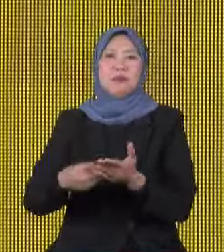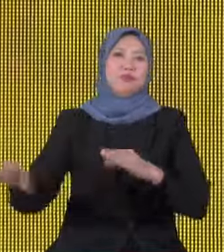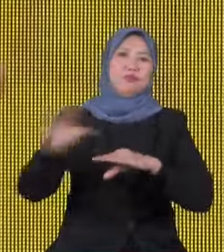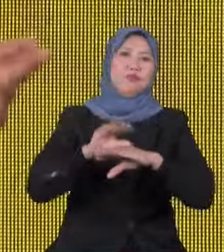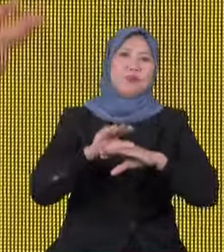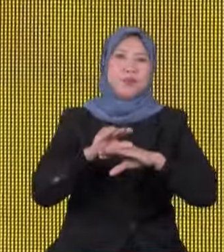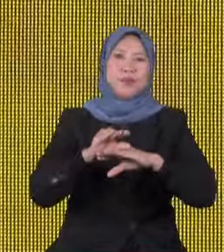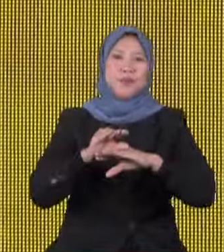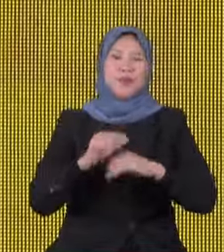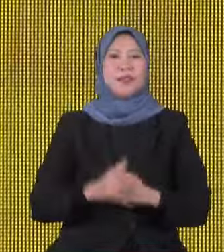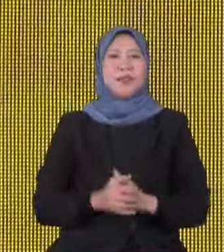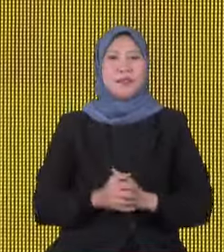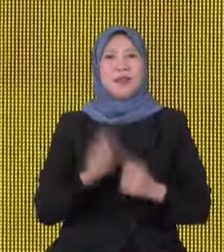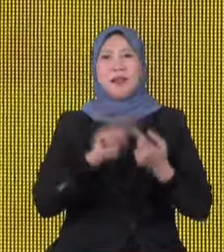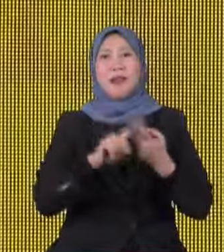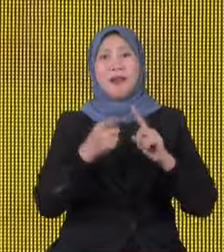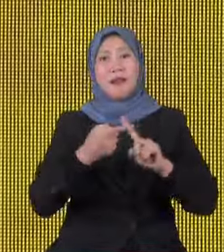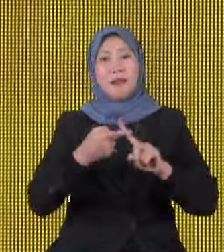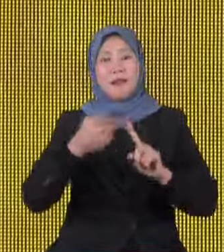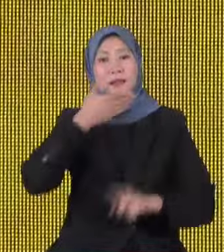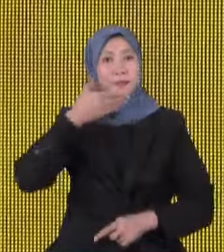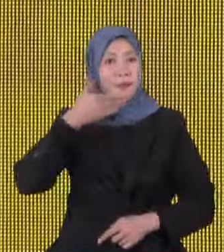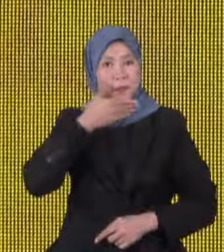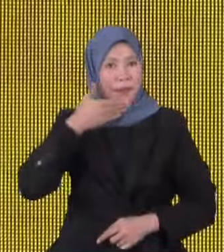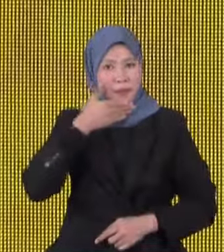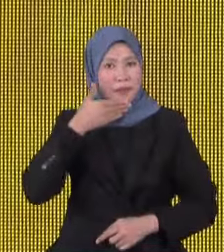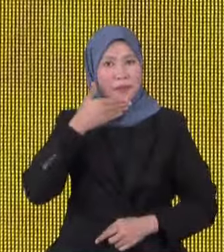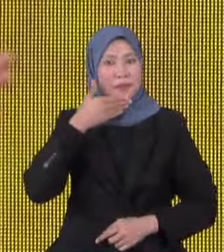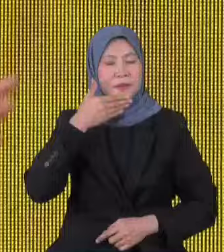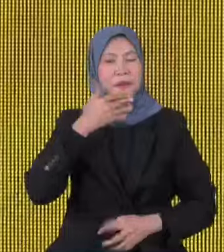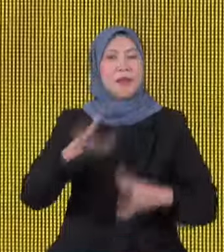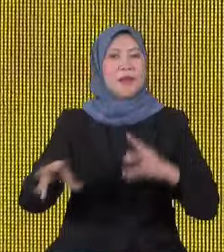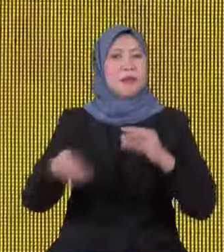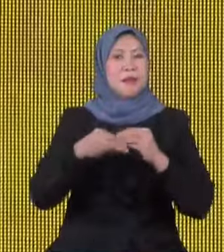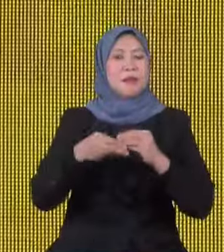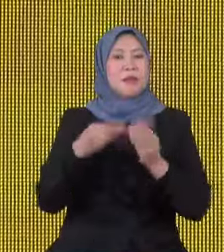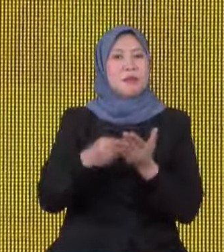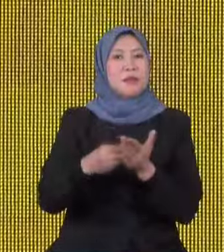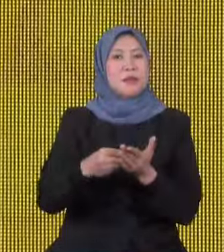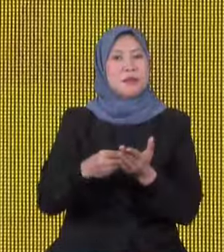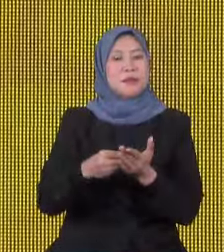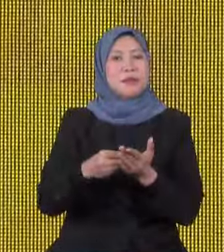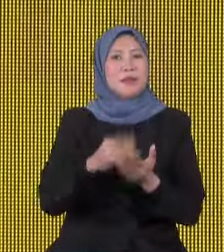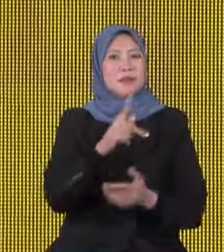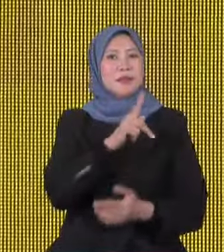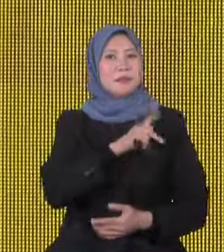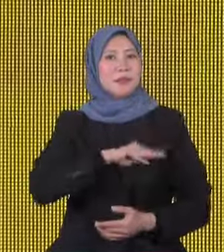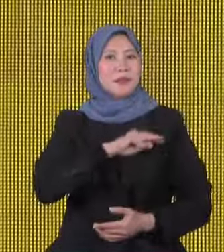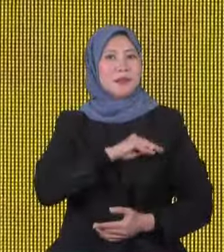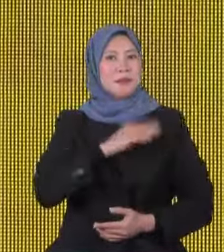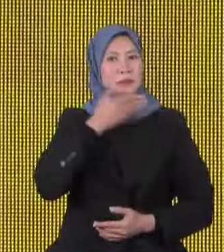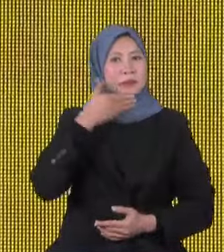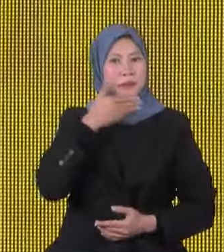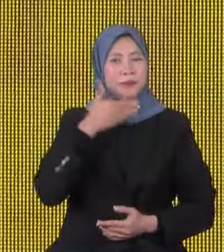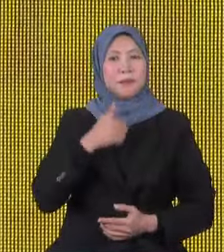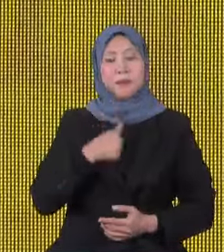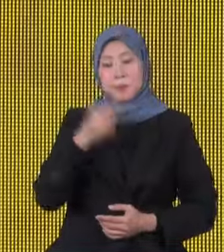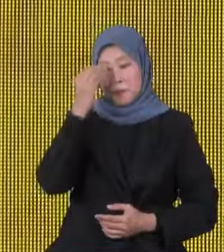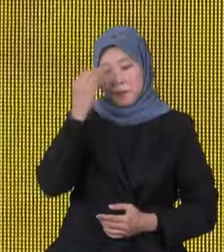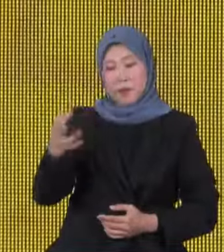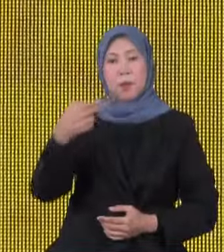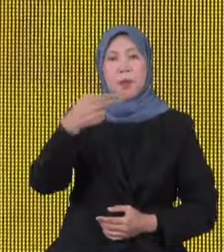Dan untuk rakan muda yang menjadi keutamaan ditambah oleh Kementerian Belia, dan saya telah beritahu kepada Nayo,